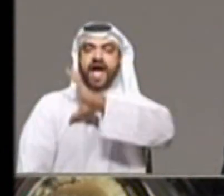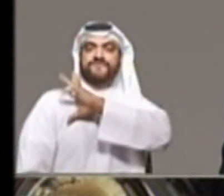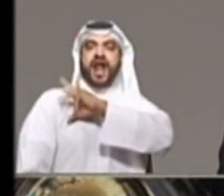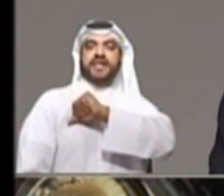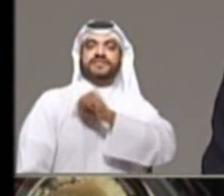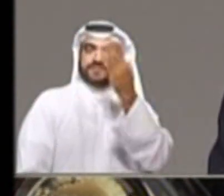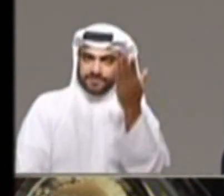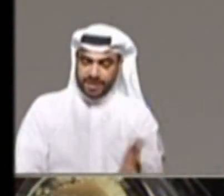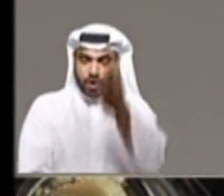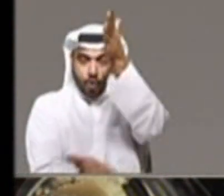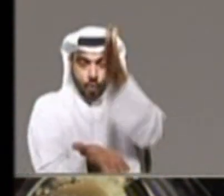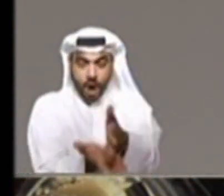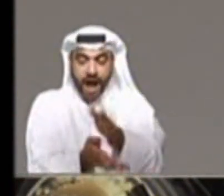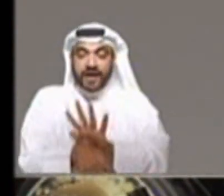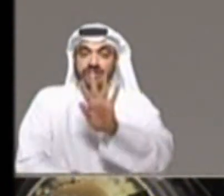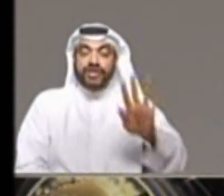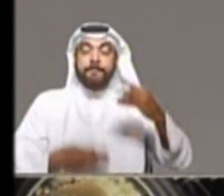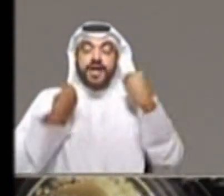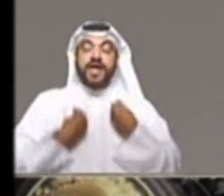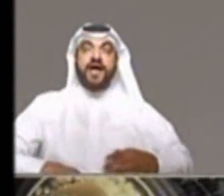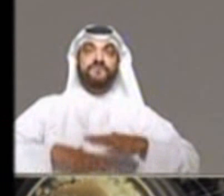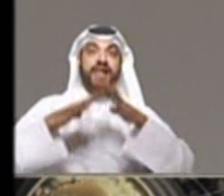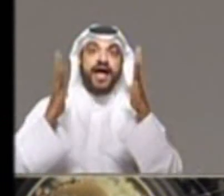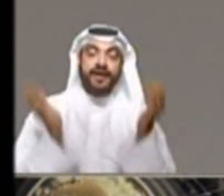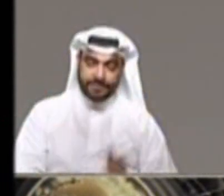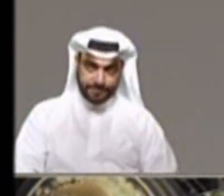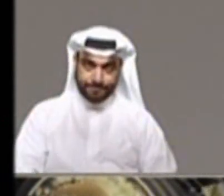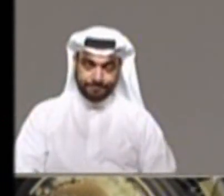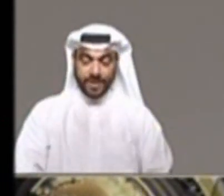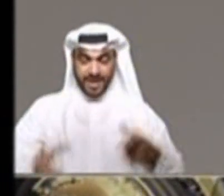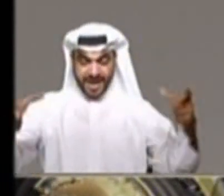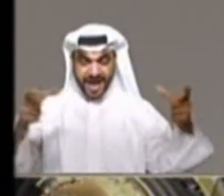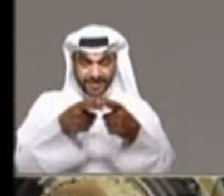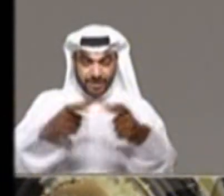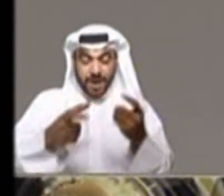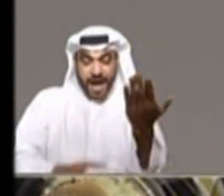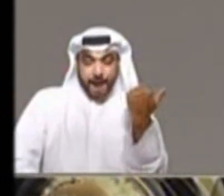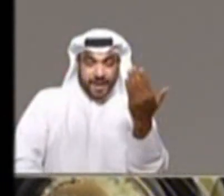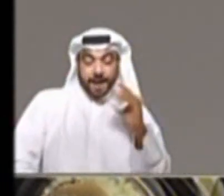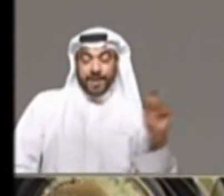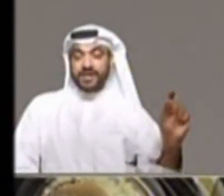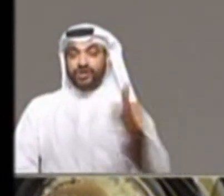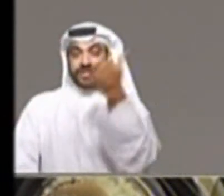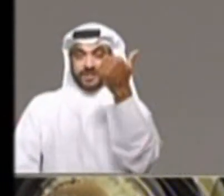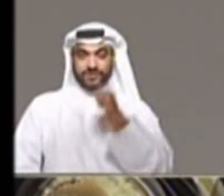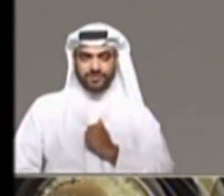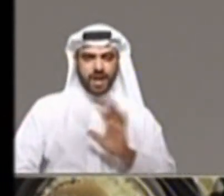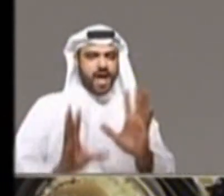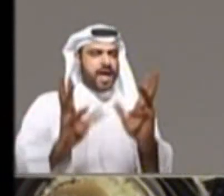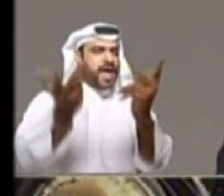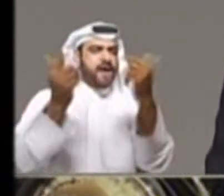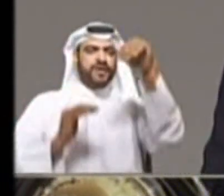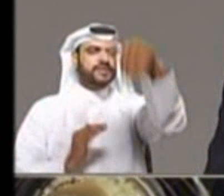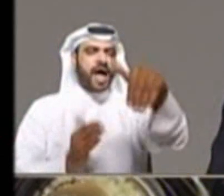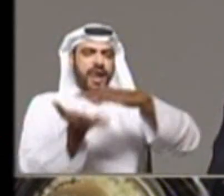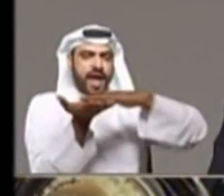فلسطين وحق شعبه في الحياة. منذ اجتماعنا قبل 6 أشهر هنا، ماذا حدث على صعيد هذه